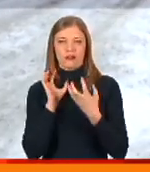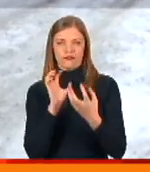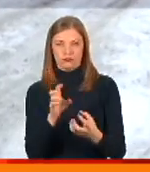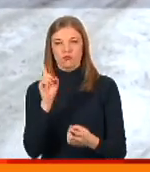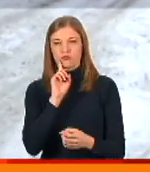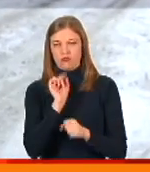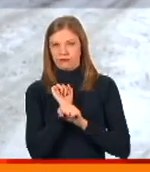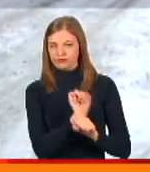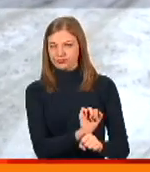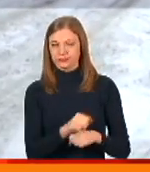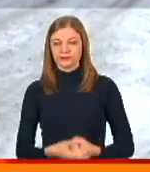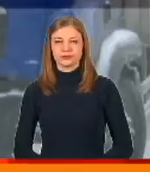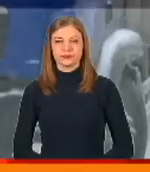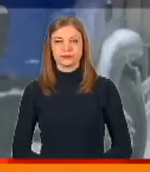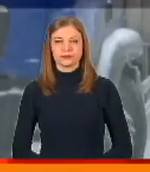автобусів перекрили.